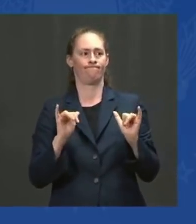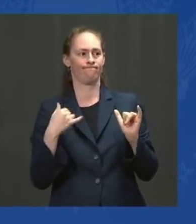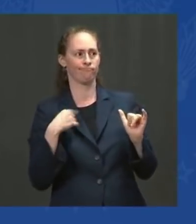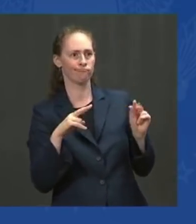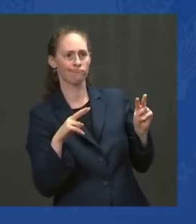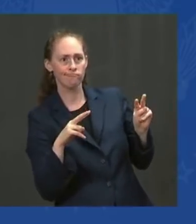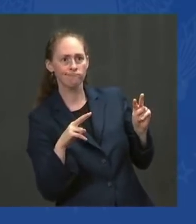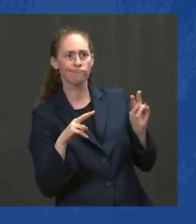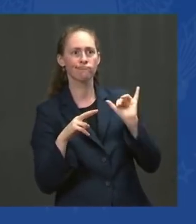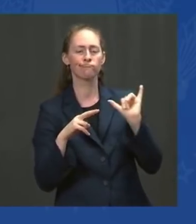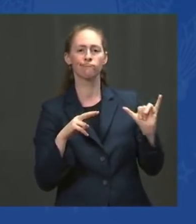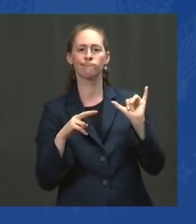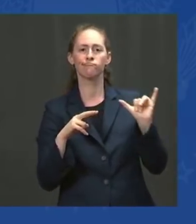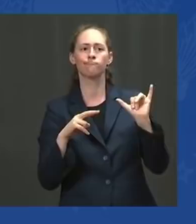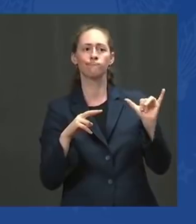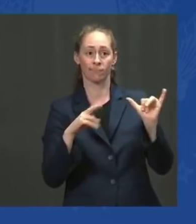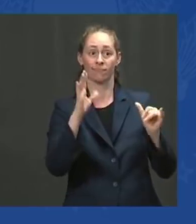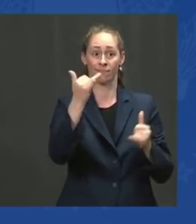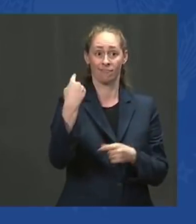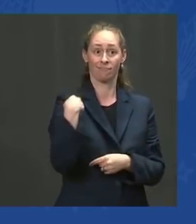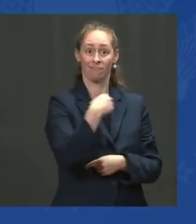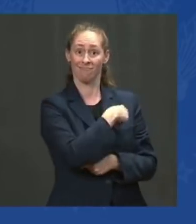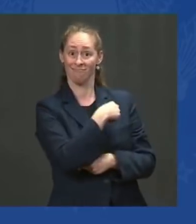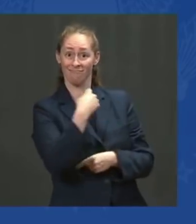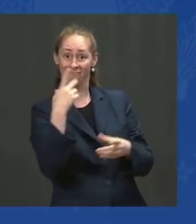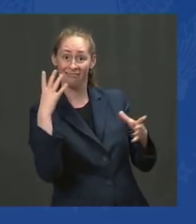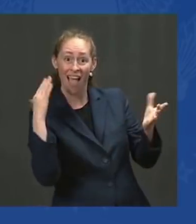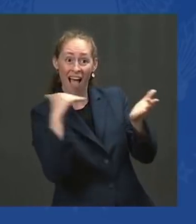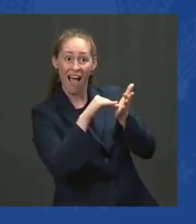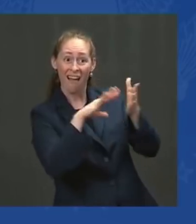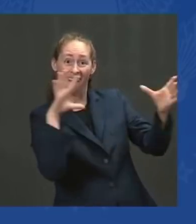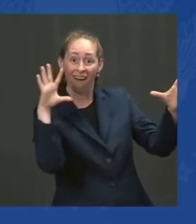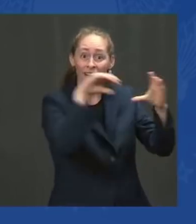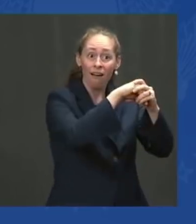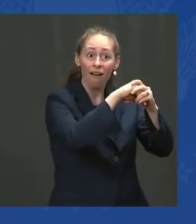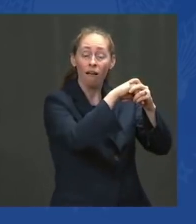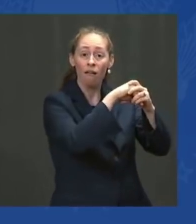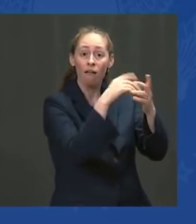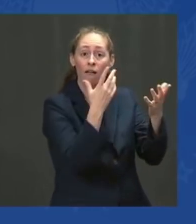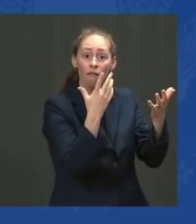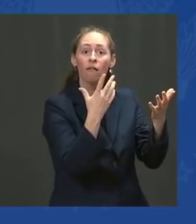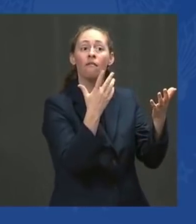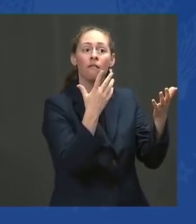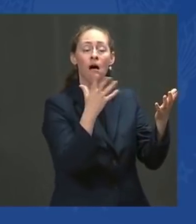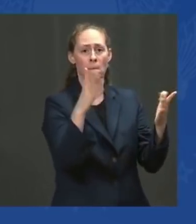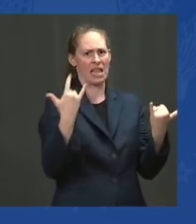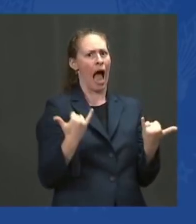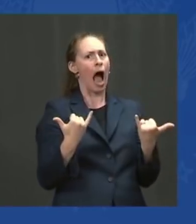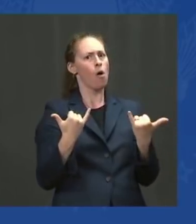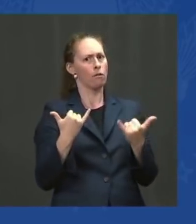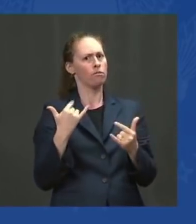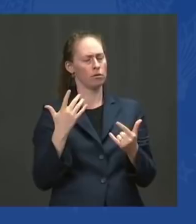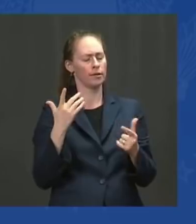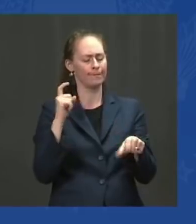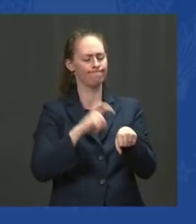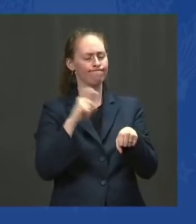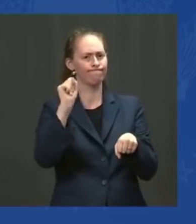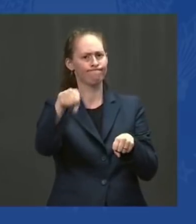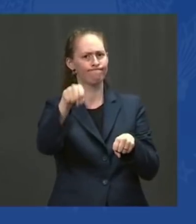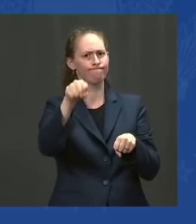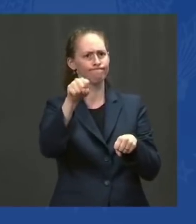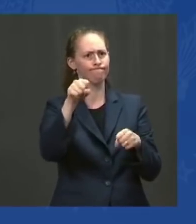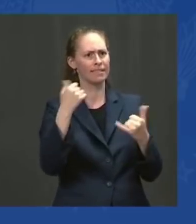方政权，一些军阀势力，只要你投降，塔利班对过去你